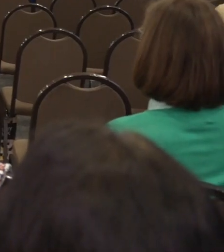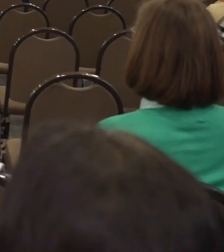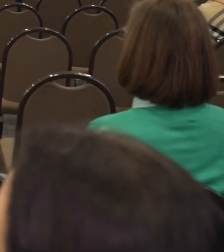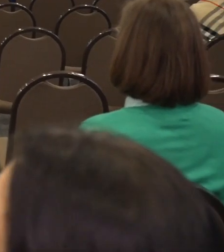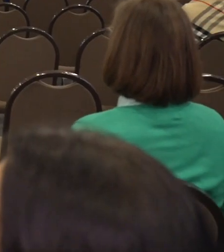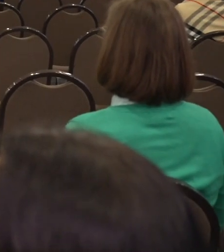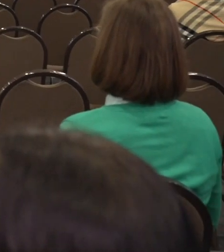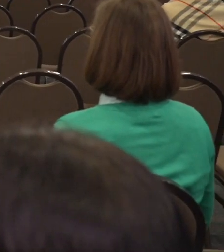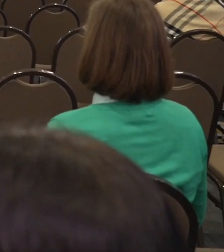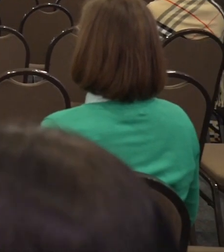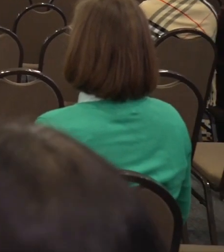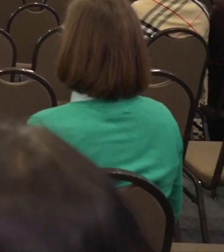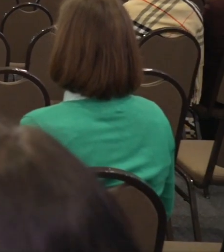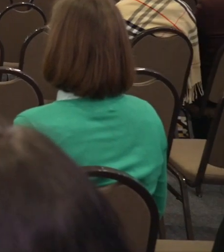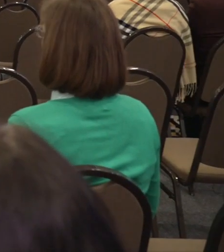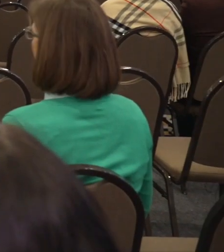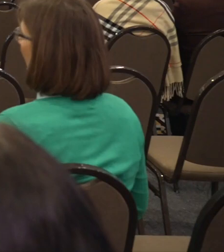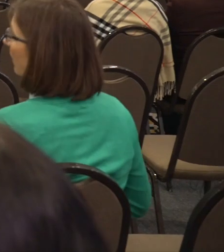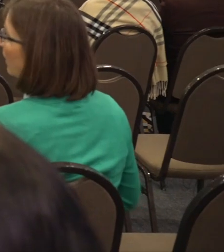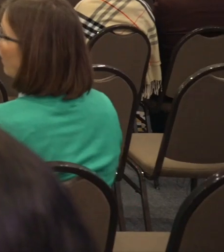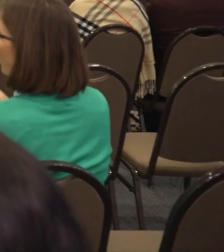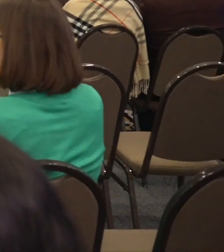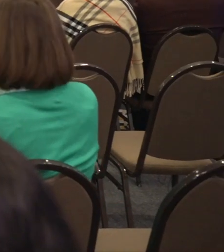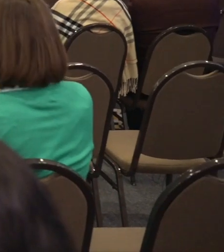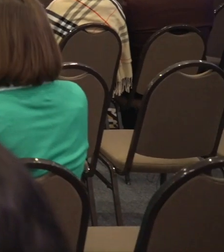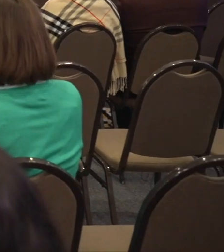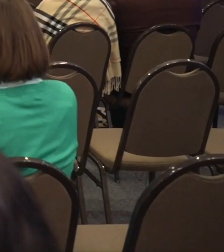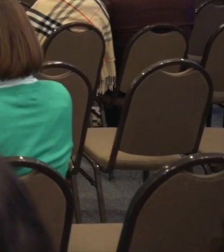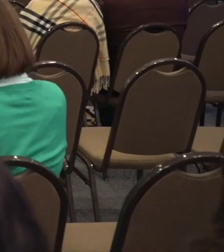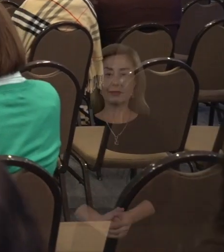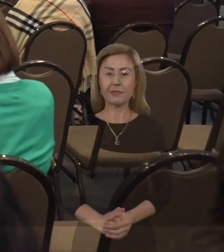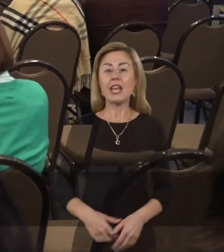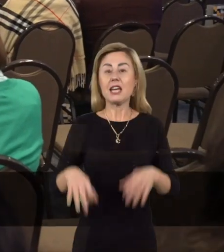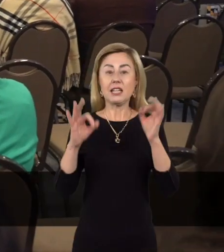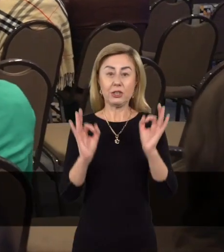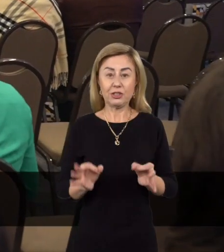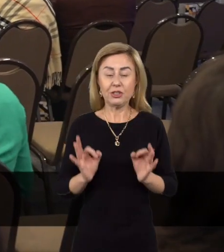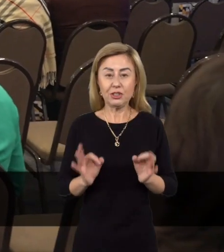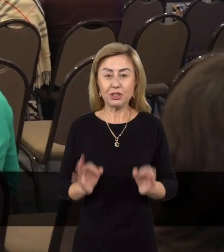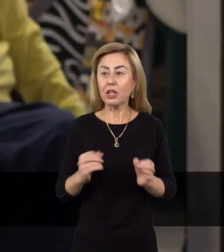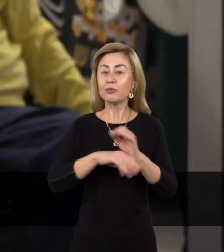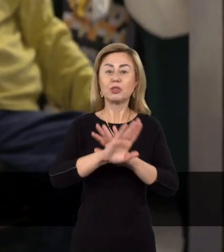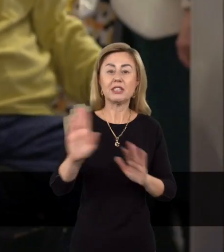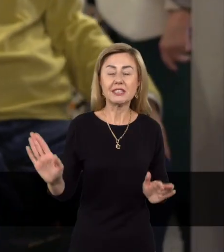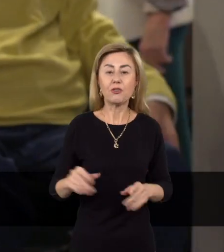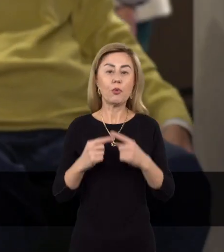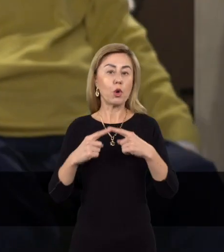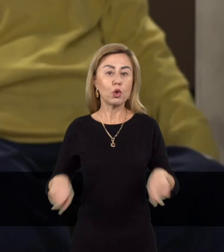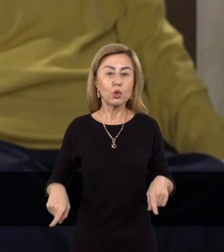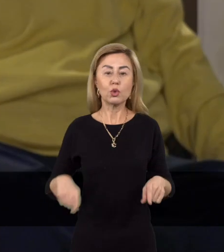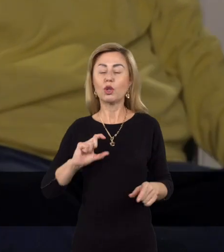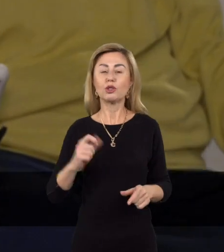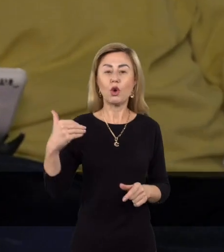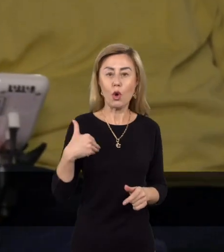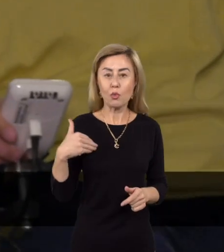Na zdjęciu widać wypełnioną uczestnikami salę konferencyjną w hotelu Scandic. W dzisiejszym odcinku przedstawimy pokrótce,